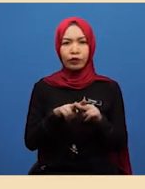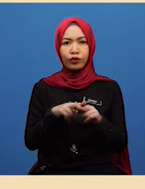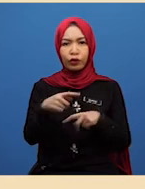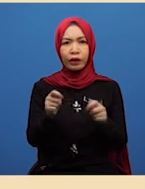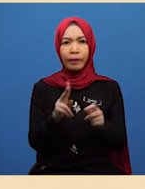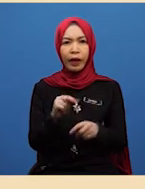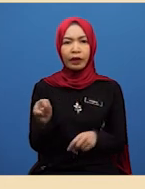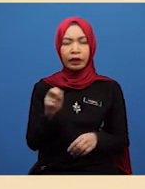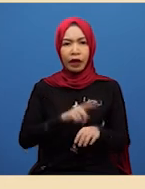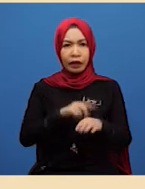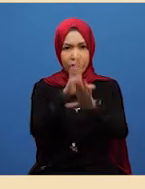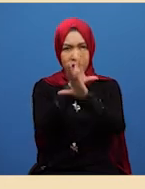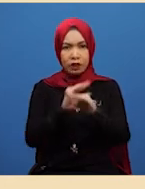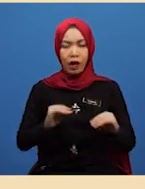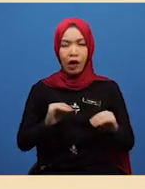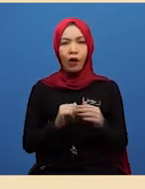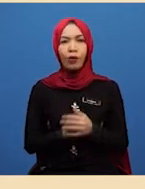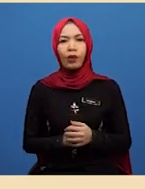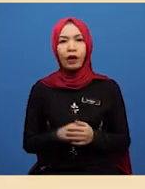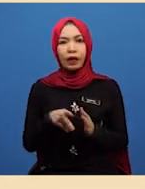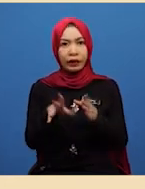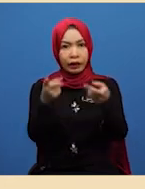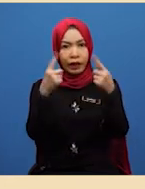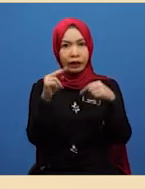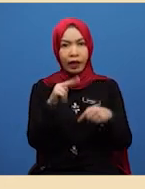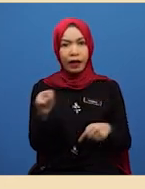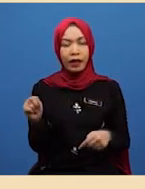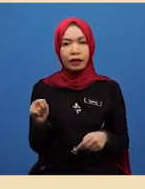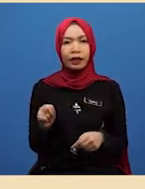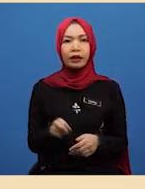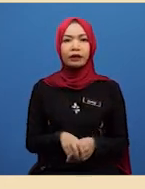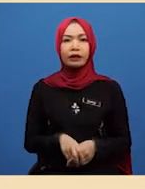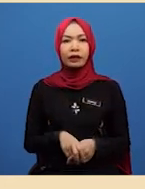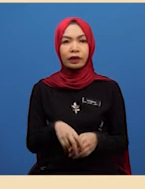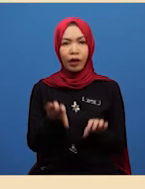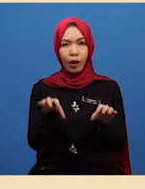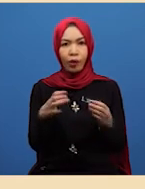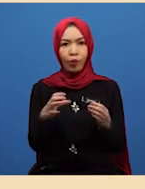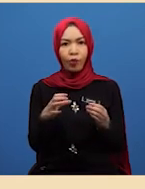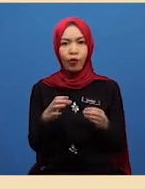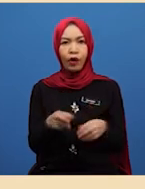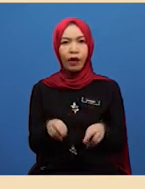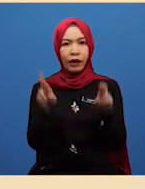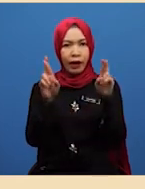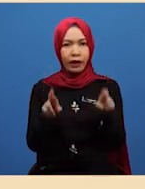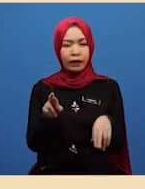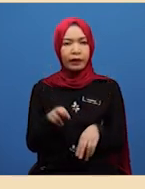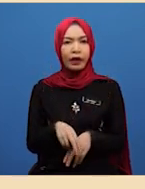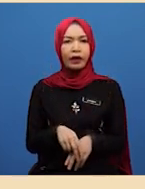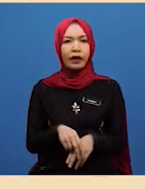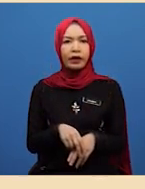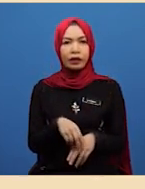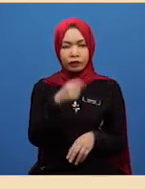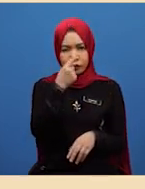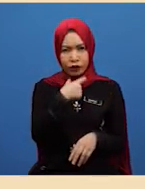Kedatangan Pangeran Indramakota mengecewakan penduduk tempatan di Sarawak kerana beliau